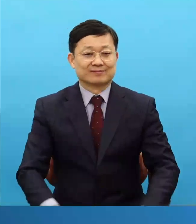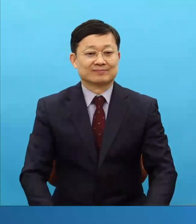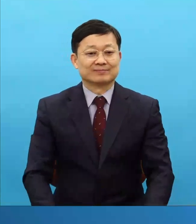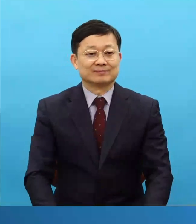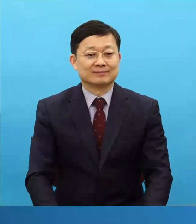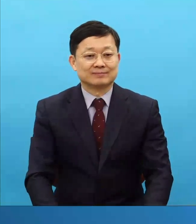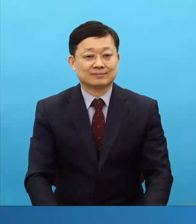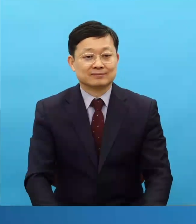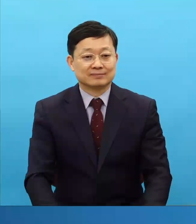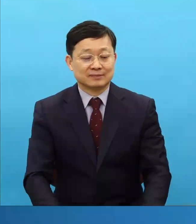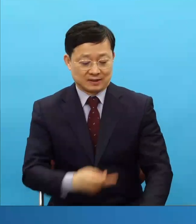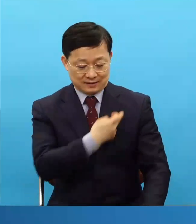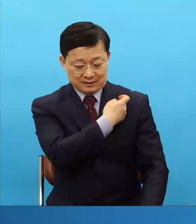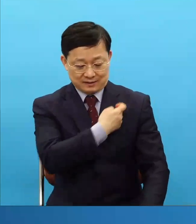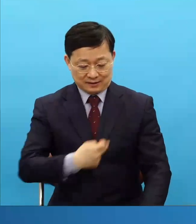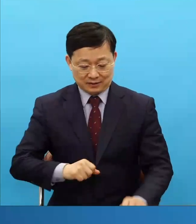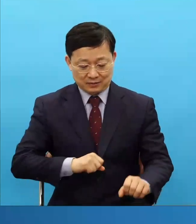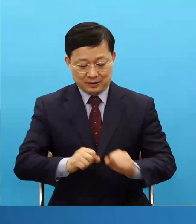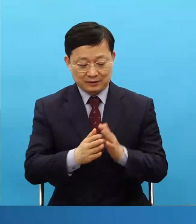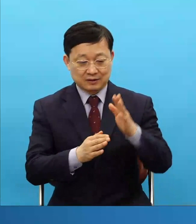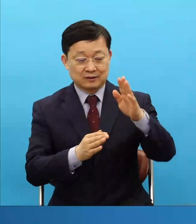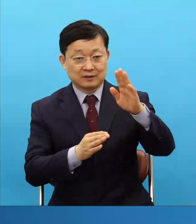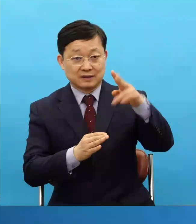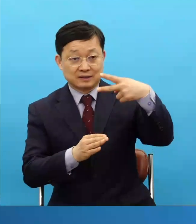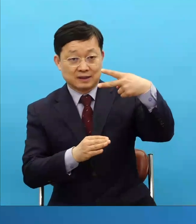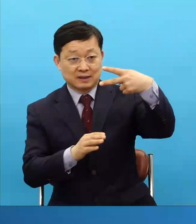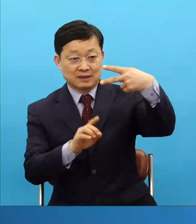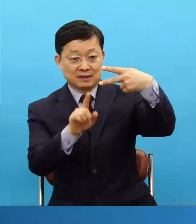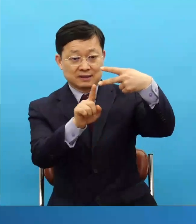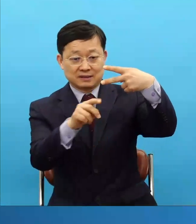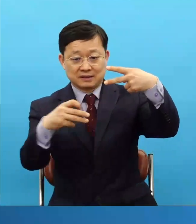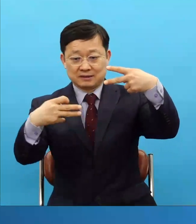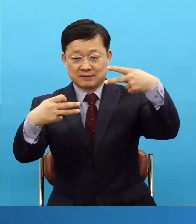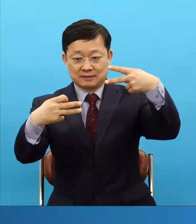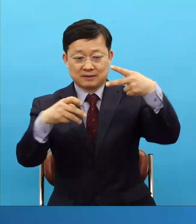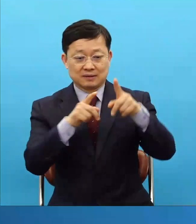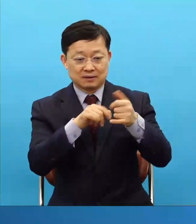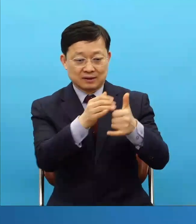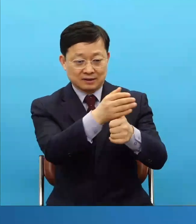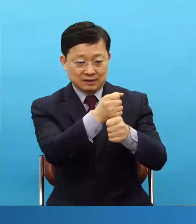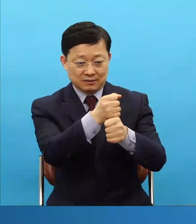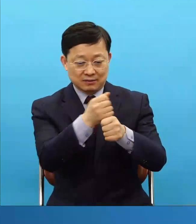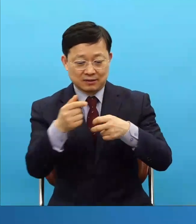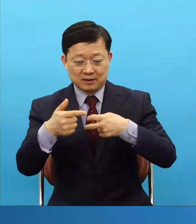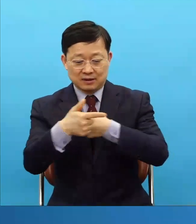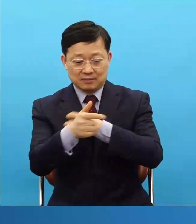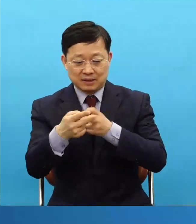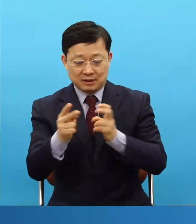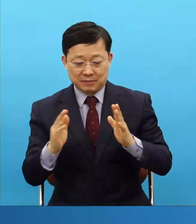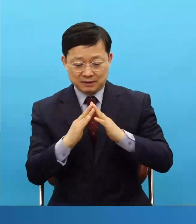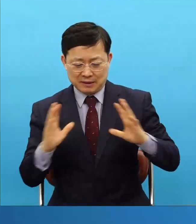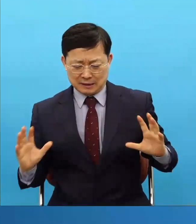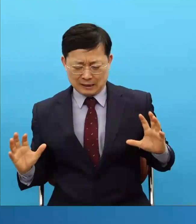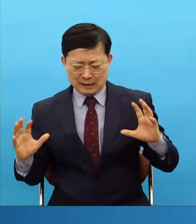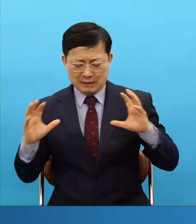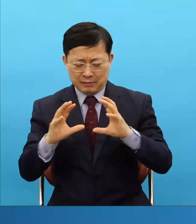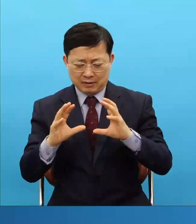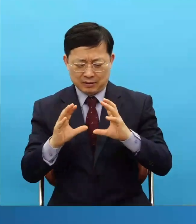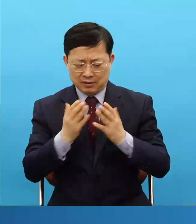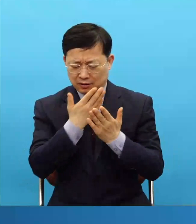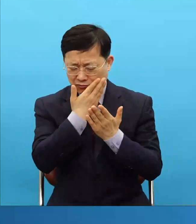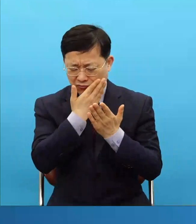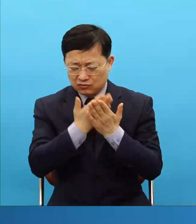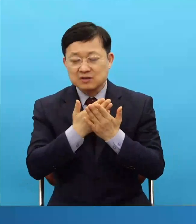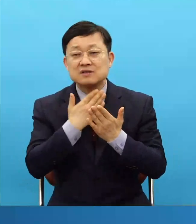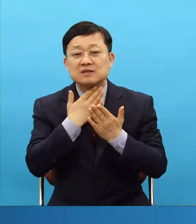이 언약 붙잡고 마가다락방에 모인 겁니다. And hold to this covenant, they gathered in Mark's upper room, Acts 2:1-13. 큰 체험을 했죠. And they had